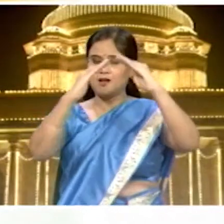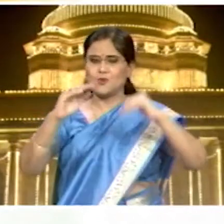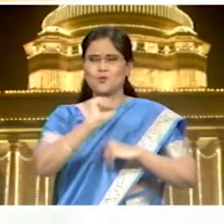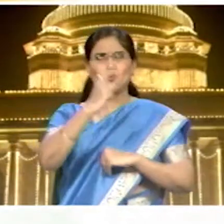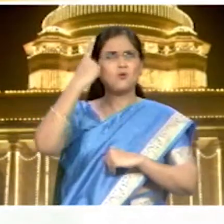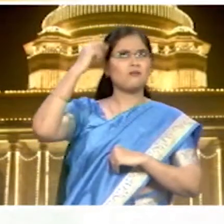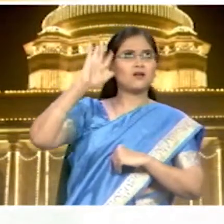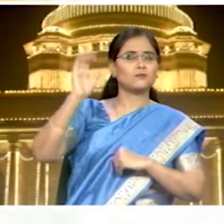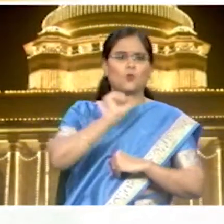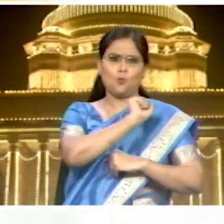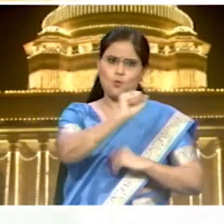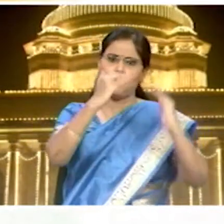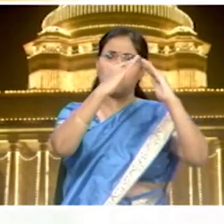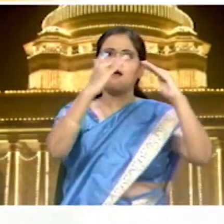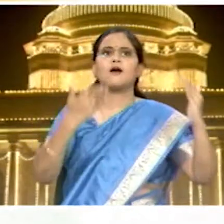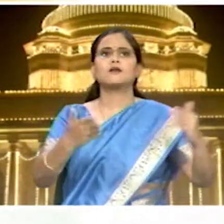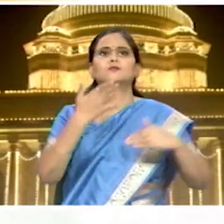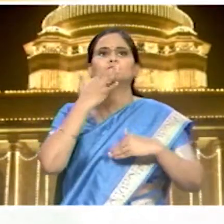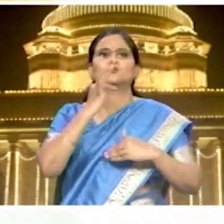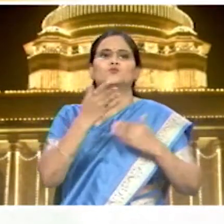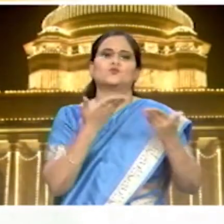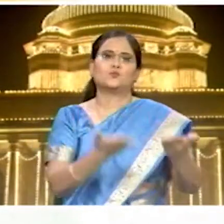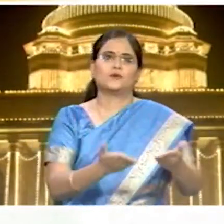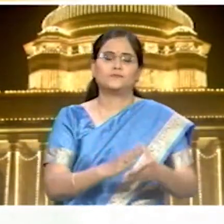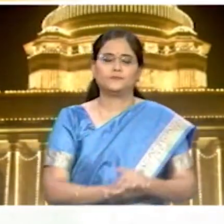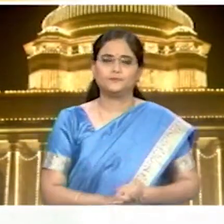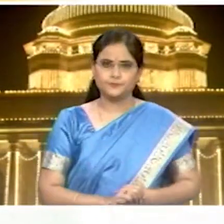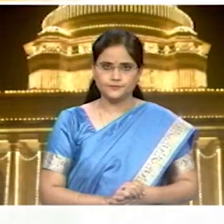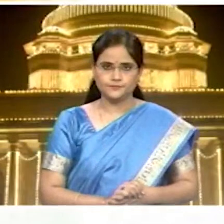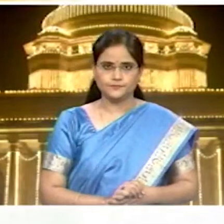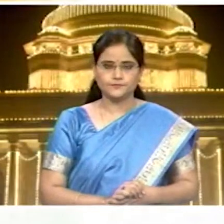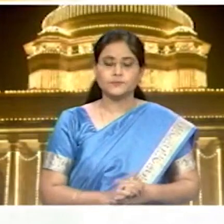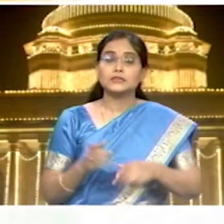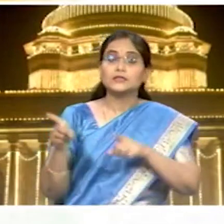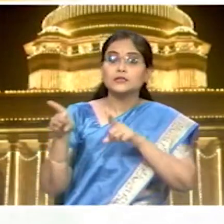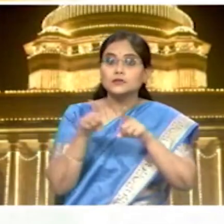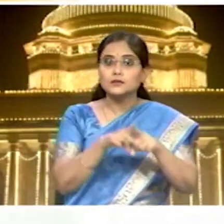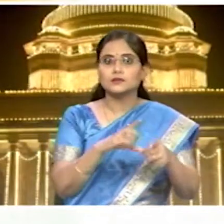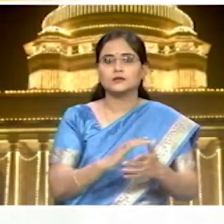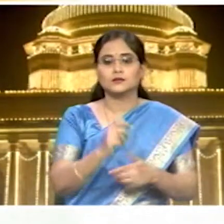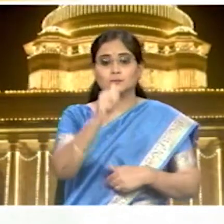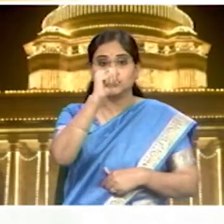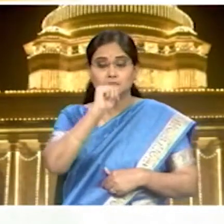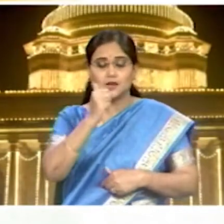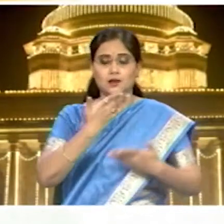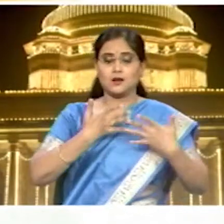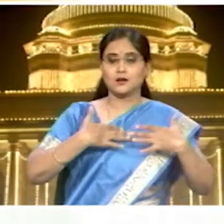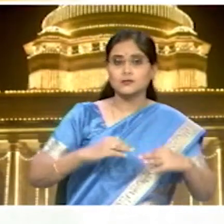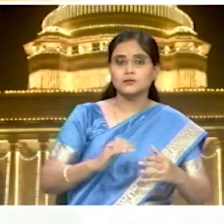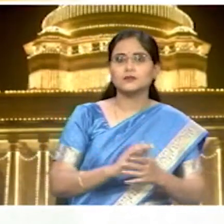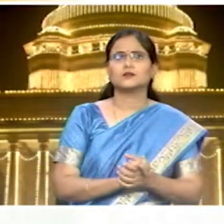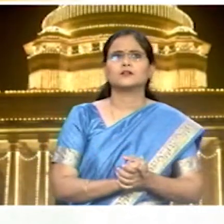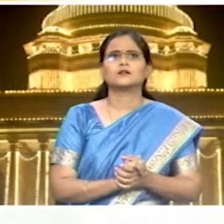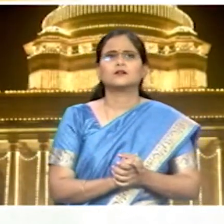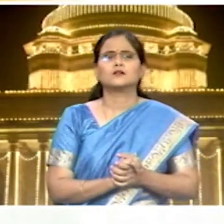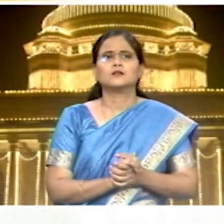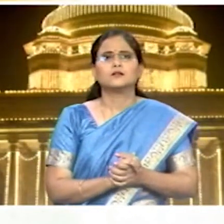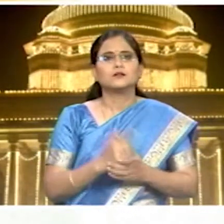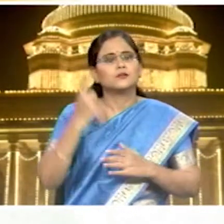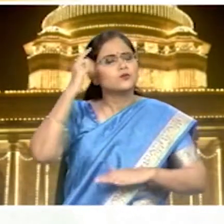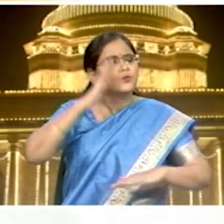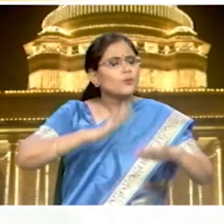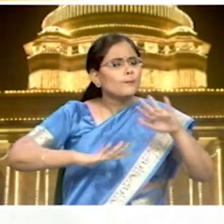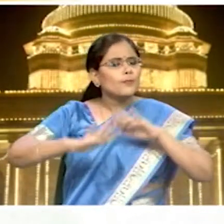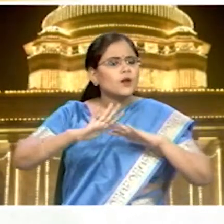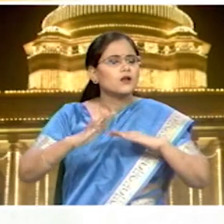गया, बल्कि सच्चाई का रूप ले चुका है। इसी तरह जल जीवन मिशन के